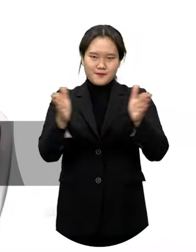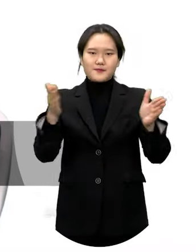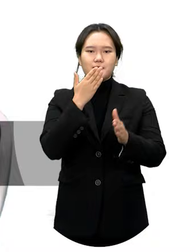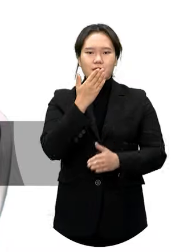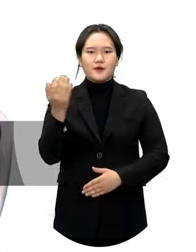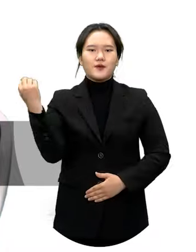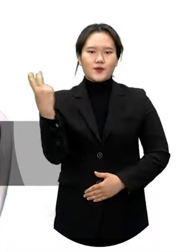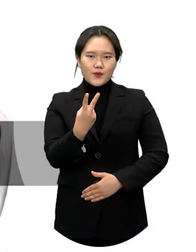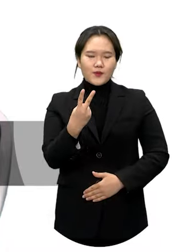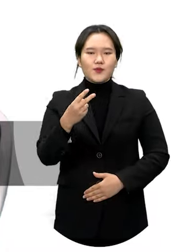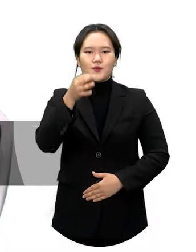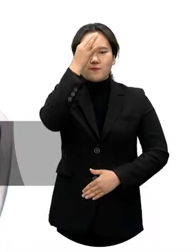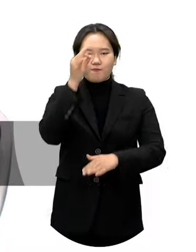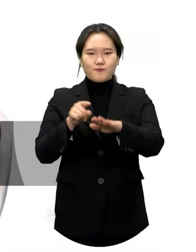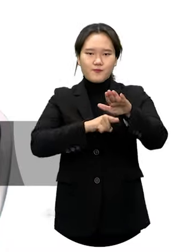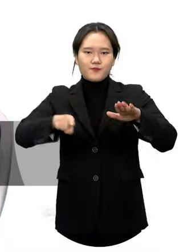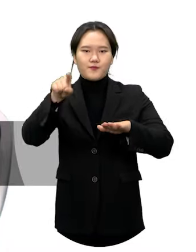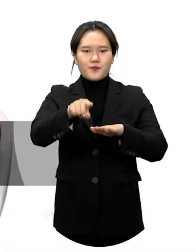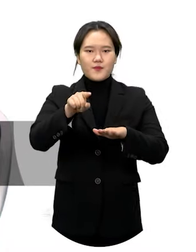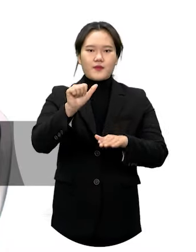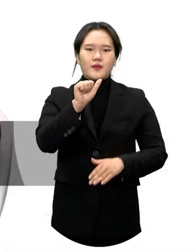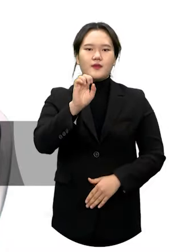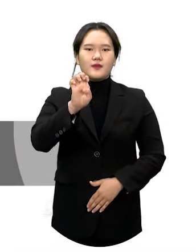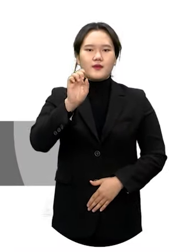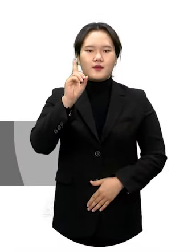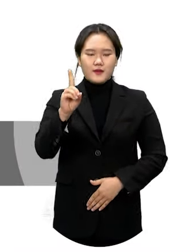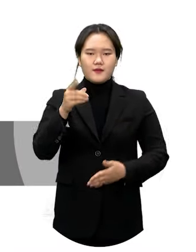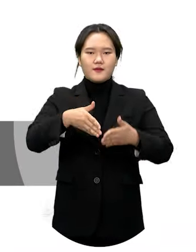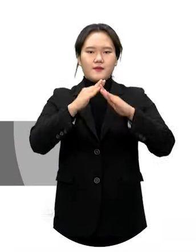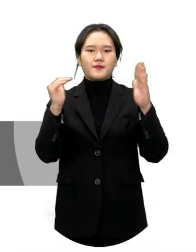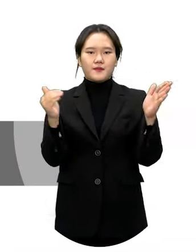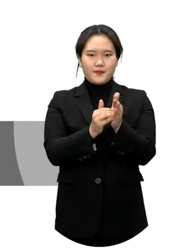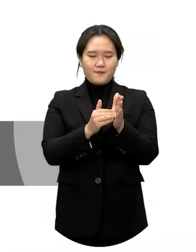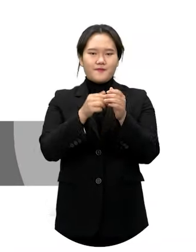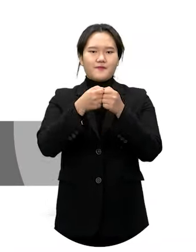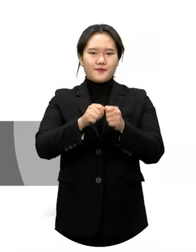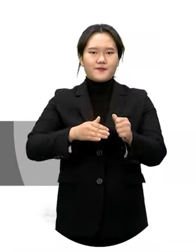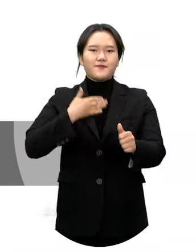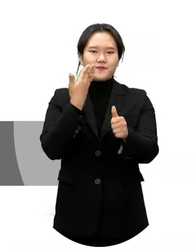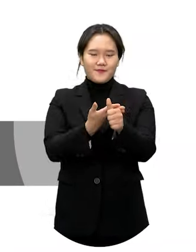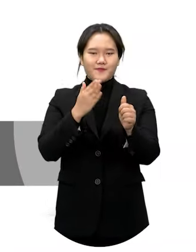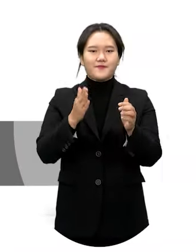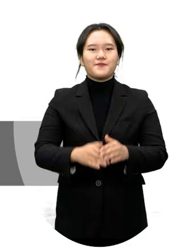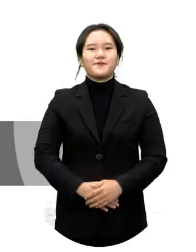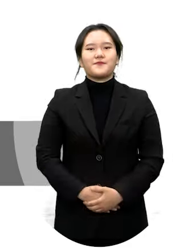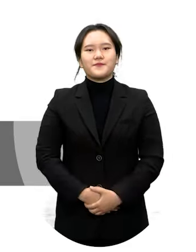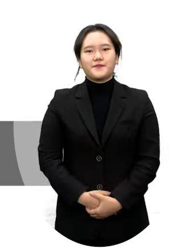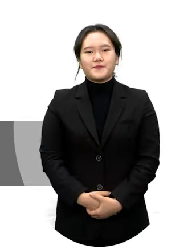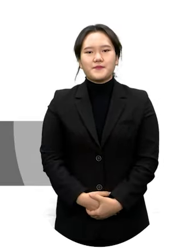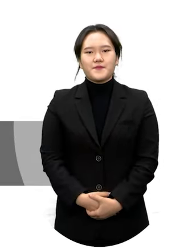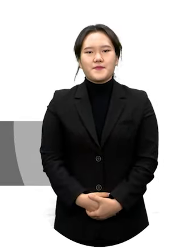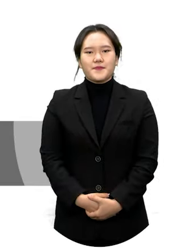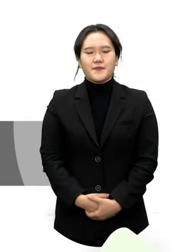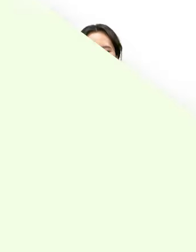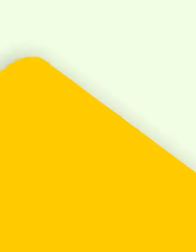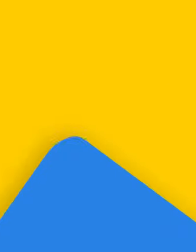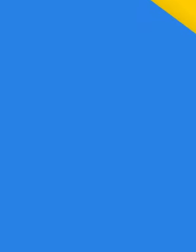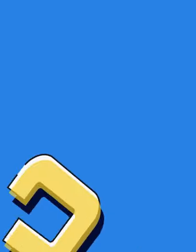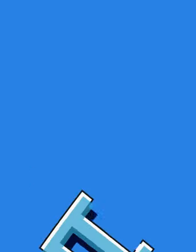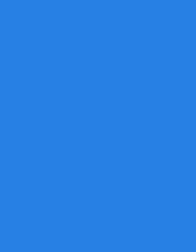성공시키고 스마트 AD를 시범 설치했습니다. 자세한 내용 지금 바로 전해드립니다. 뾰로롱!